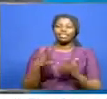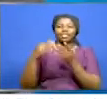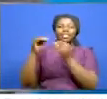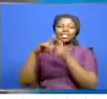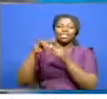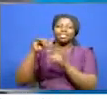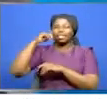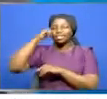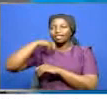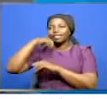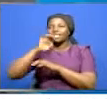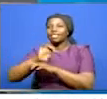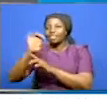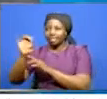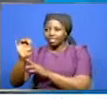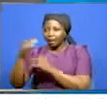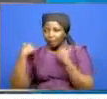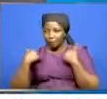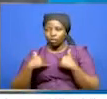Nilichaguliwa katika